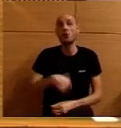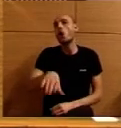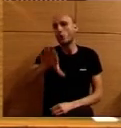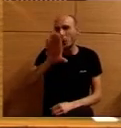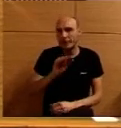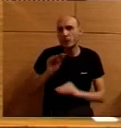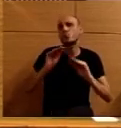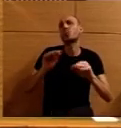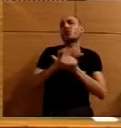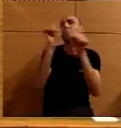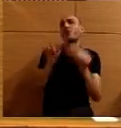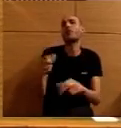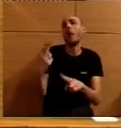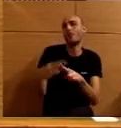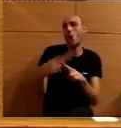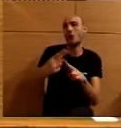és la política aquesta